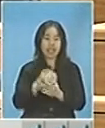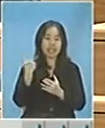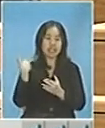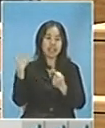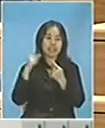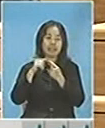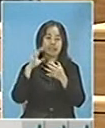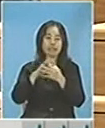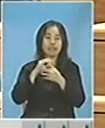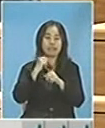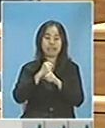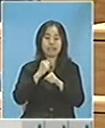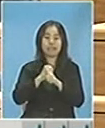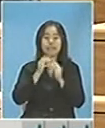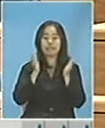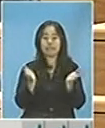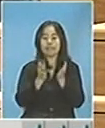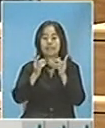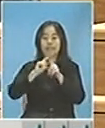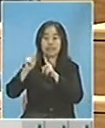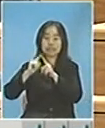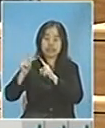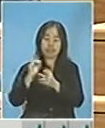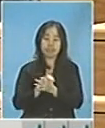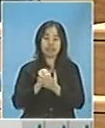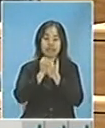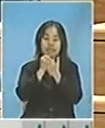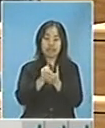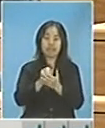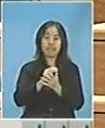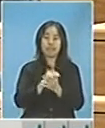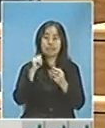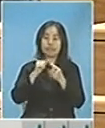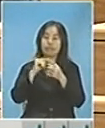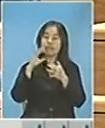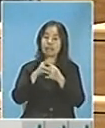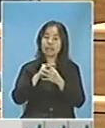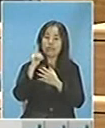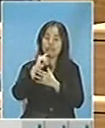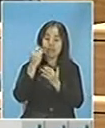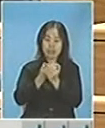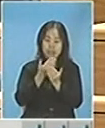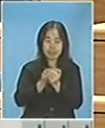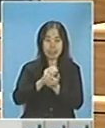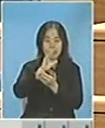นับสนุนทุกทางทุกวิถีทางไม่ว่าจะเป็นด้านกำลังเงินกำลังคน